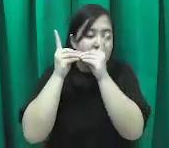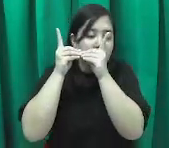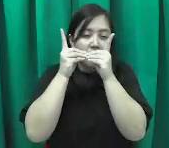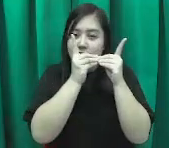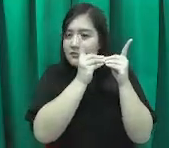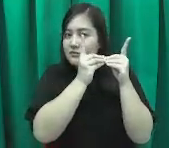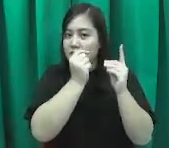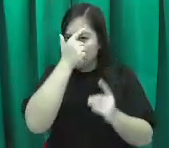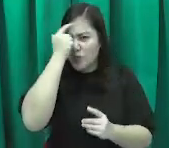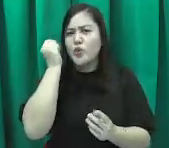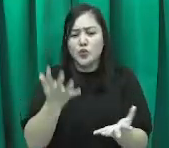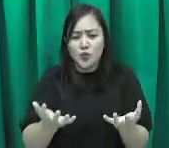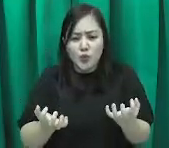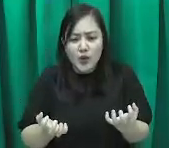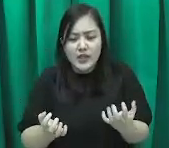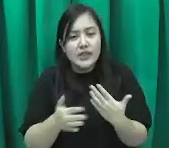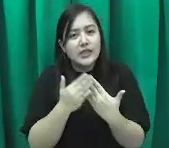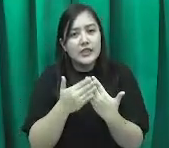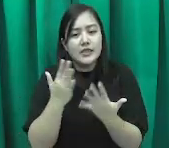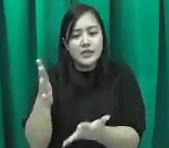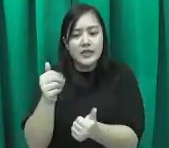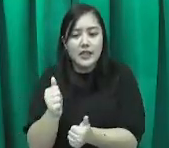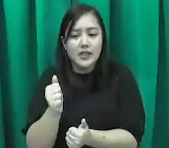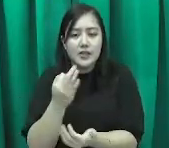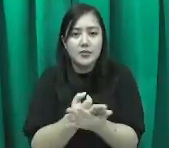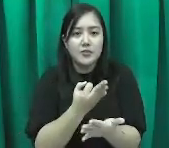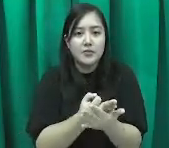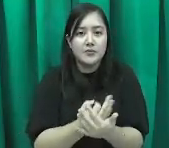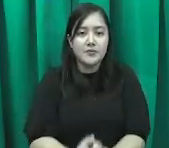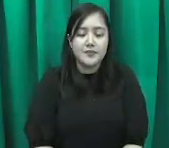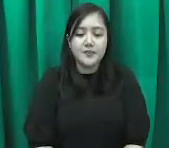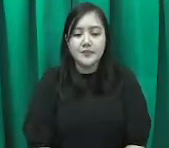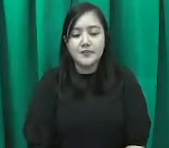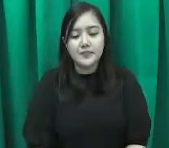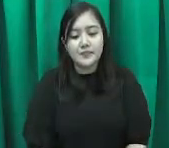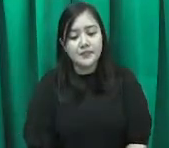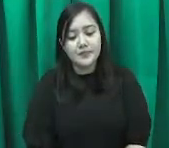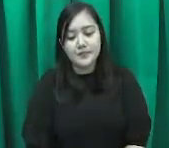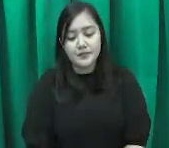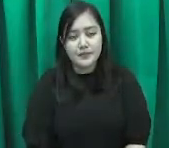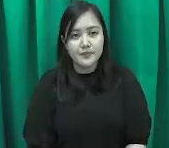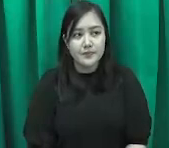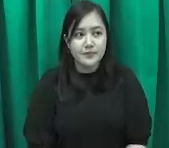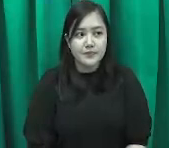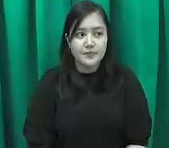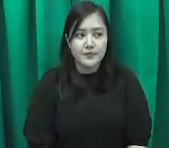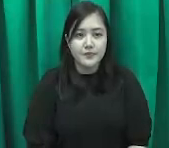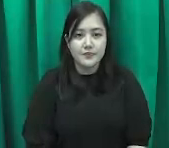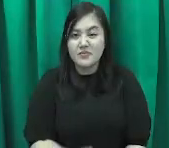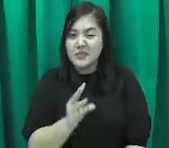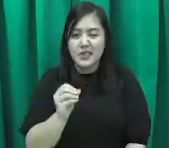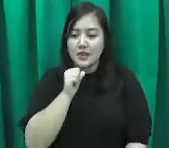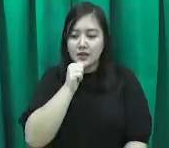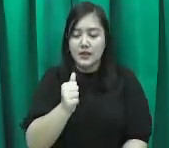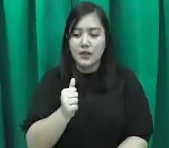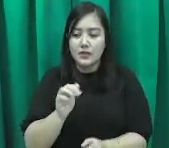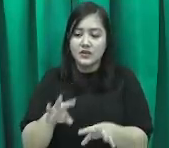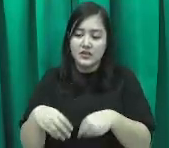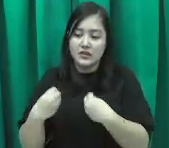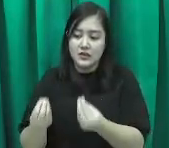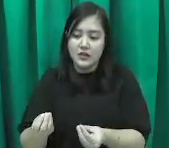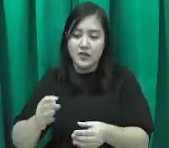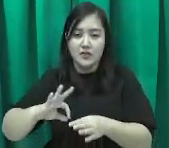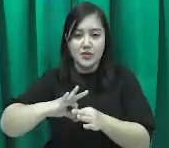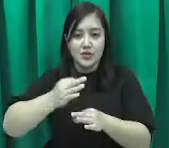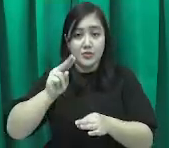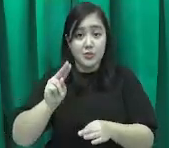ng isang tao o ng isang bata, hindi mo na-provide sa kanya. Yeah. Yeah. Most especially yung spiritual nila. Yes. Ilapit sa